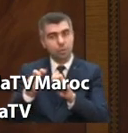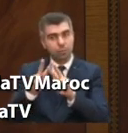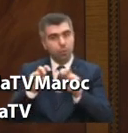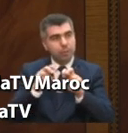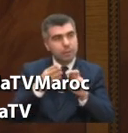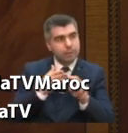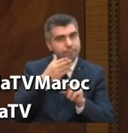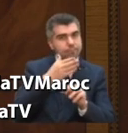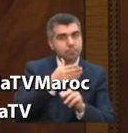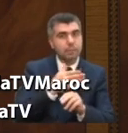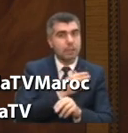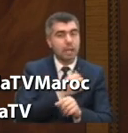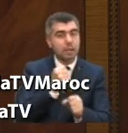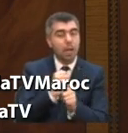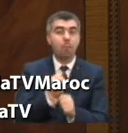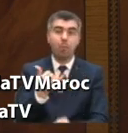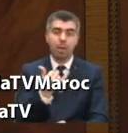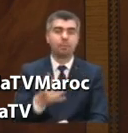هذا، وتطرقت له في العرض ديالكم.